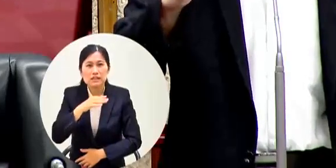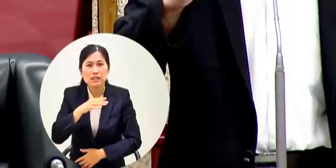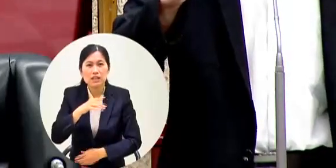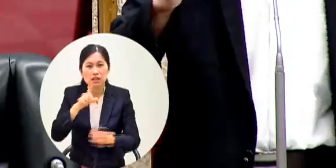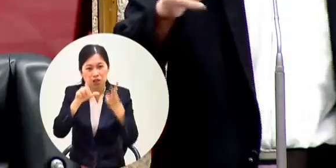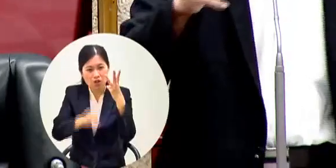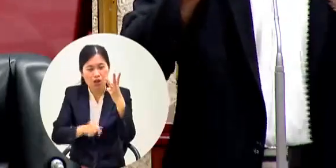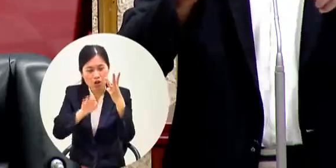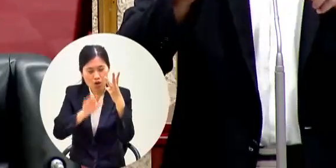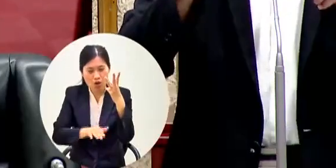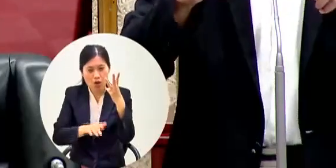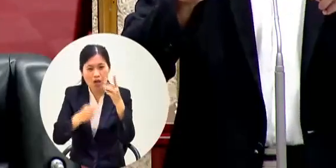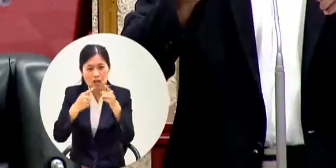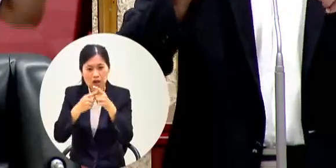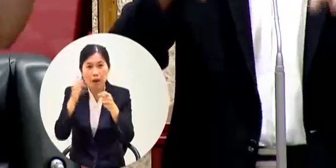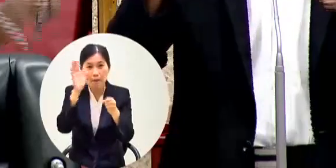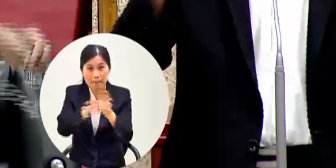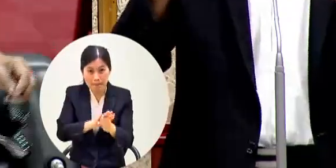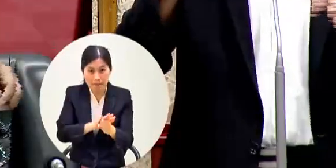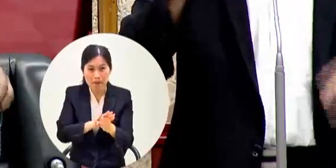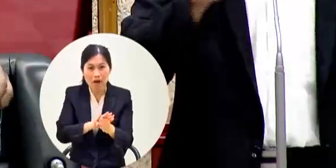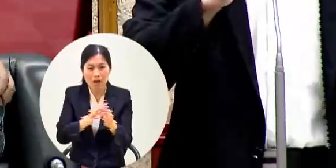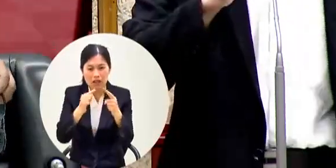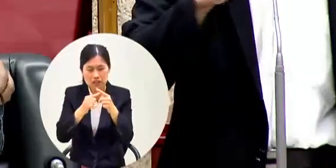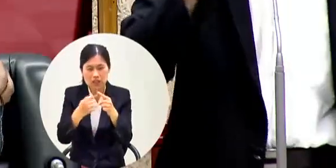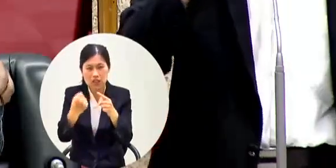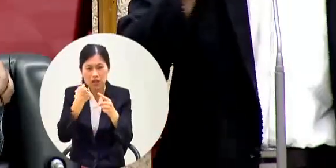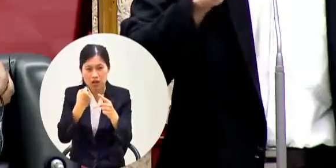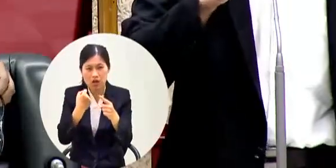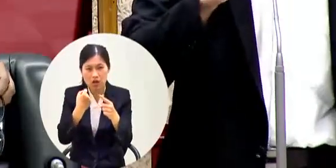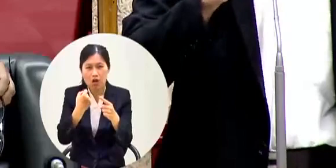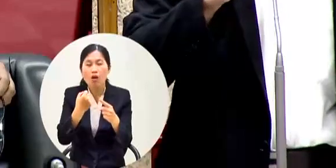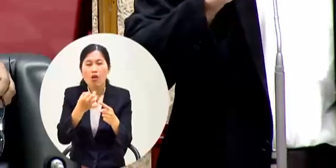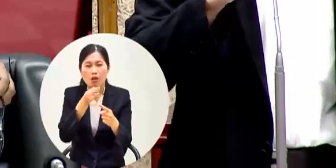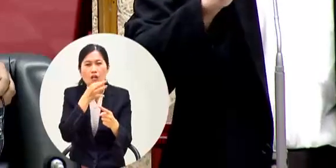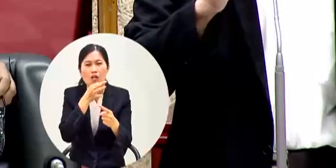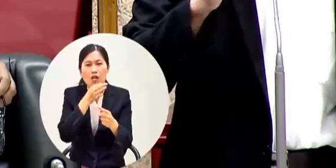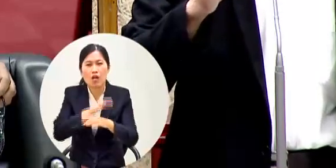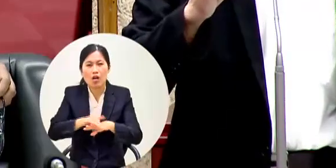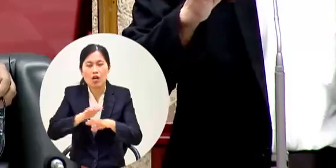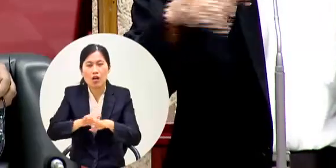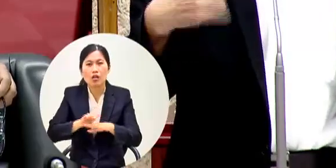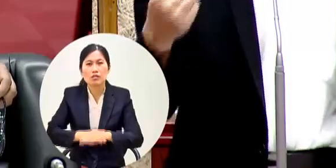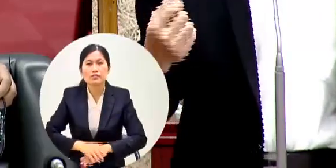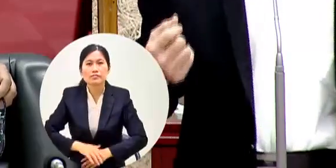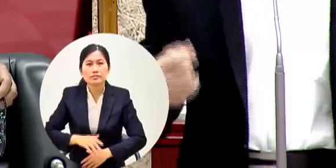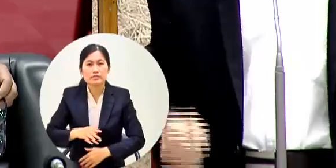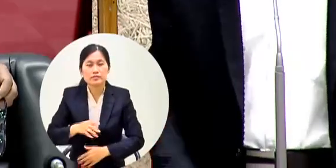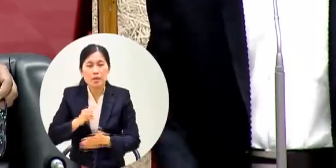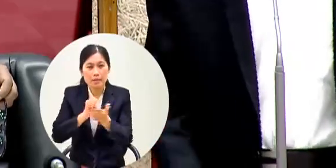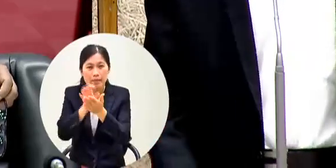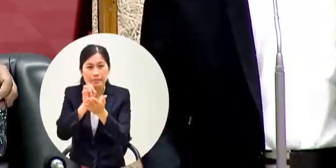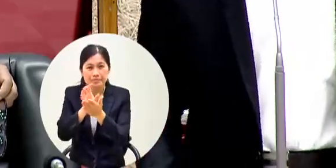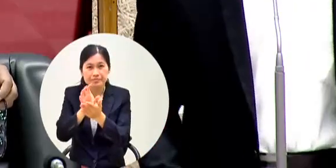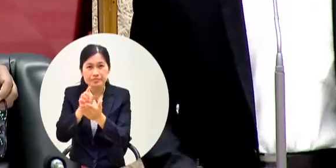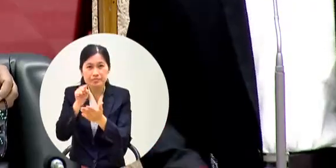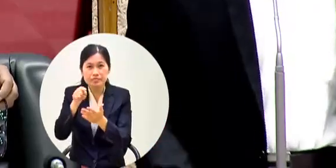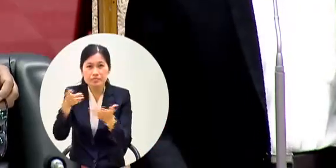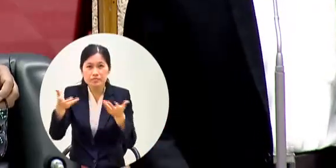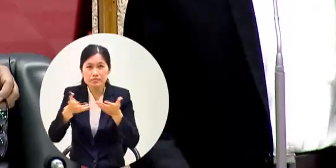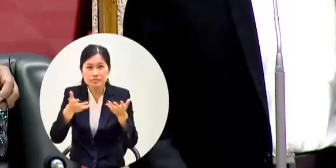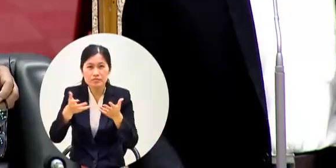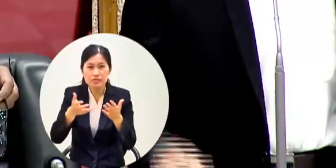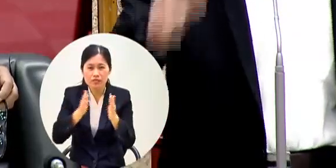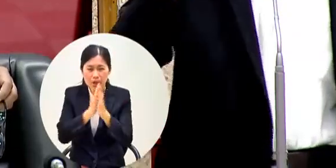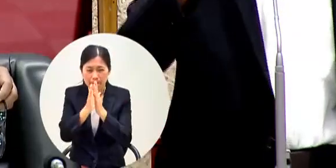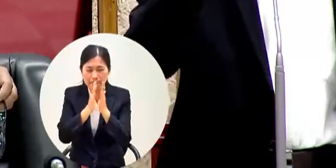了以后他们就走了，所以在三月的时候我们还缺了三个名额，就到